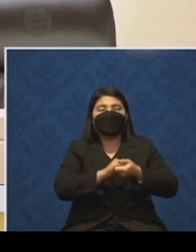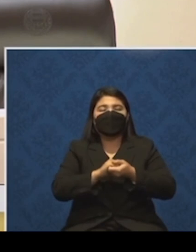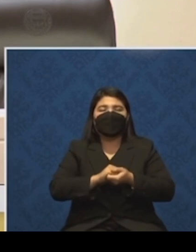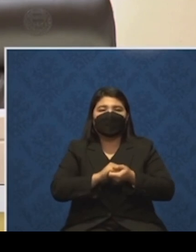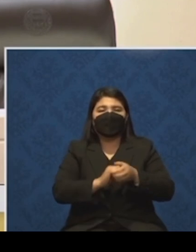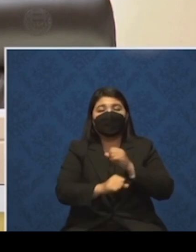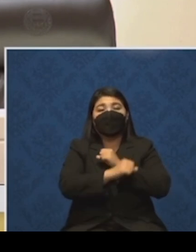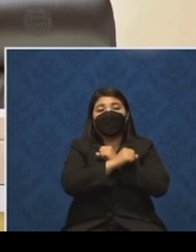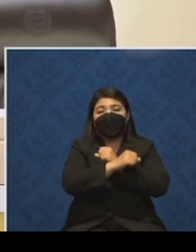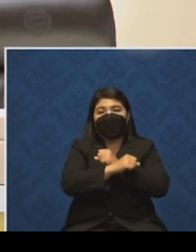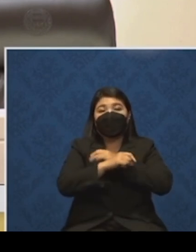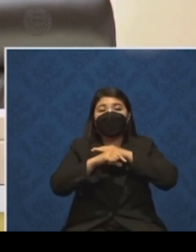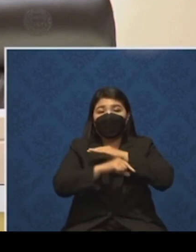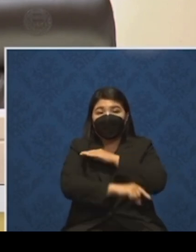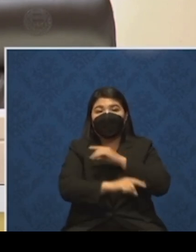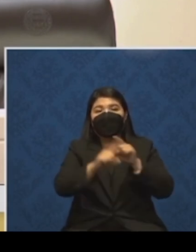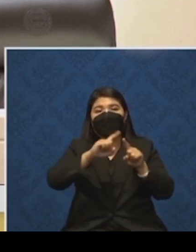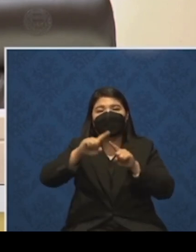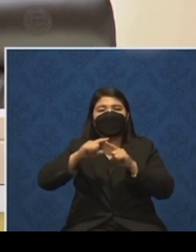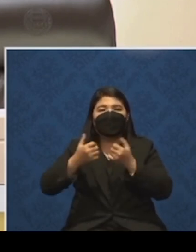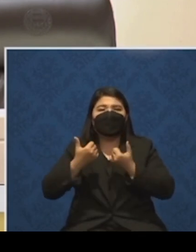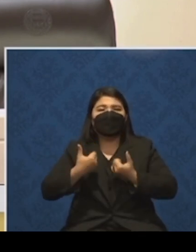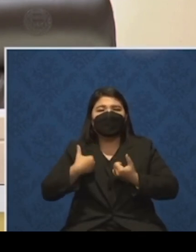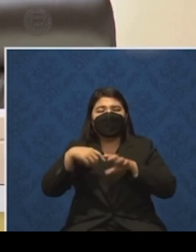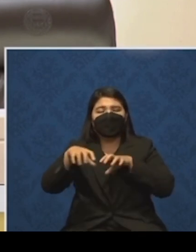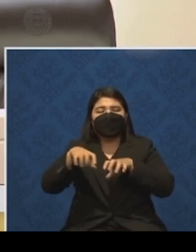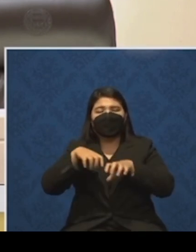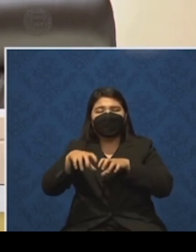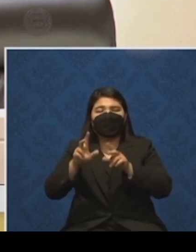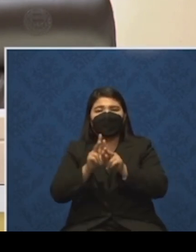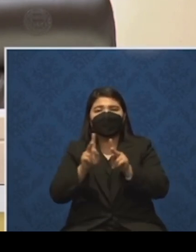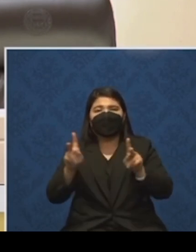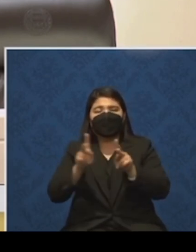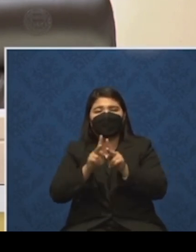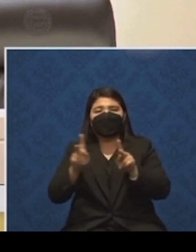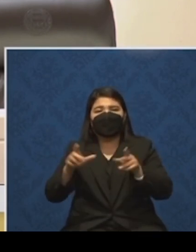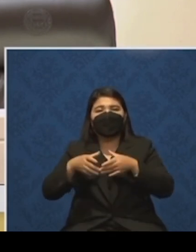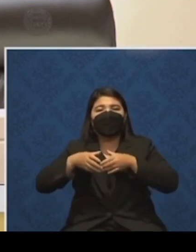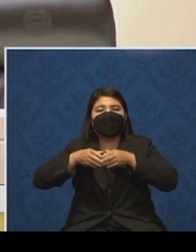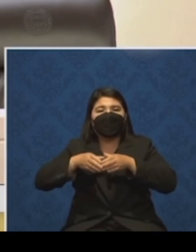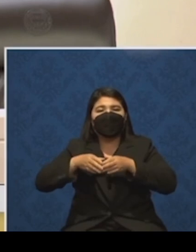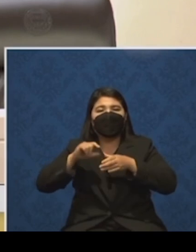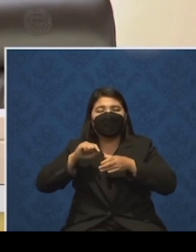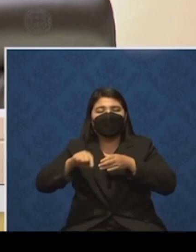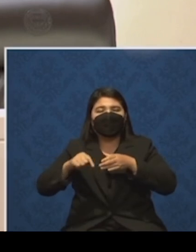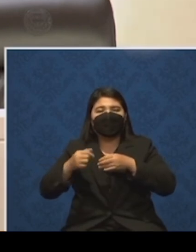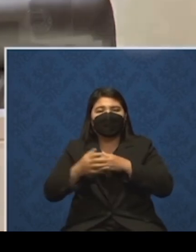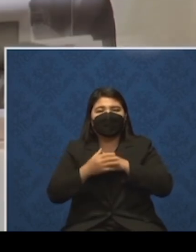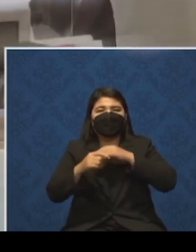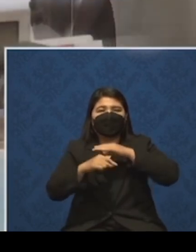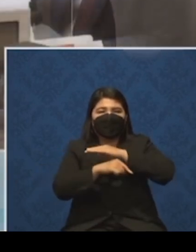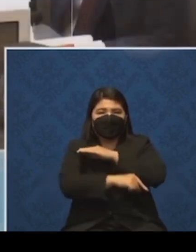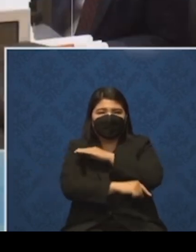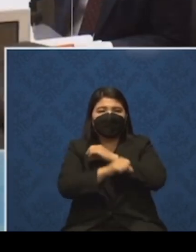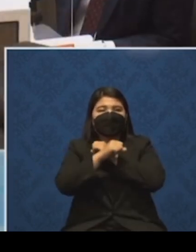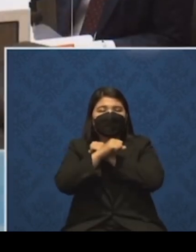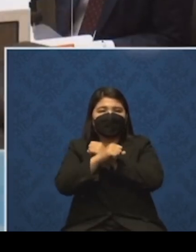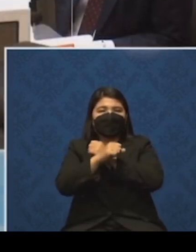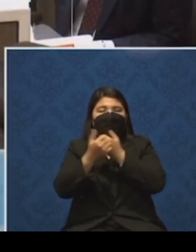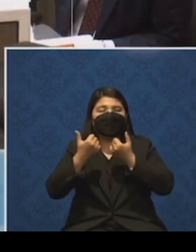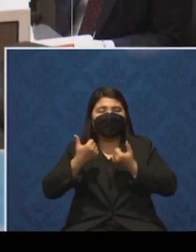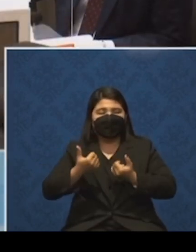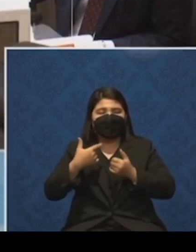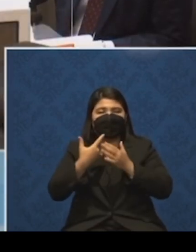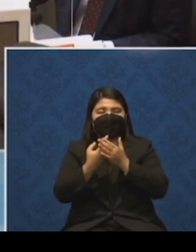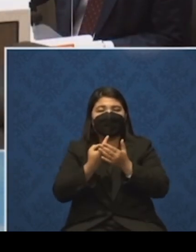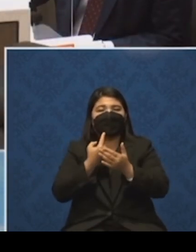ริตได้จัดคณะผู้สังเกตการจากองค์กรต่อต้านคอร์รัปชันประเทศไทยซึ่งเป็นตัวแทนของภา